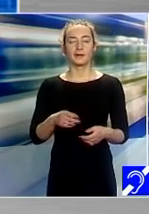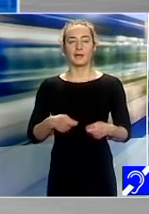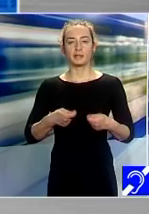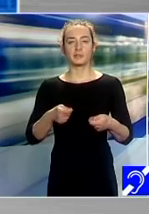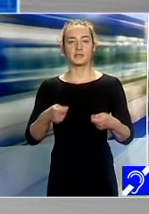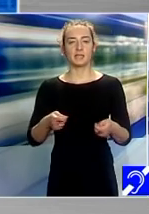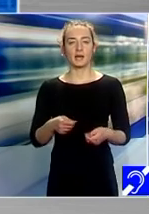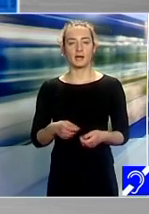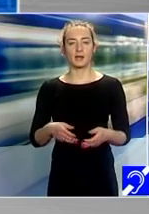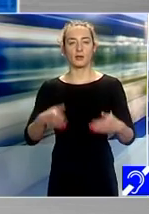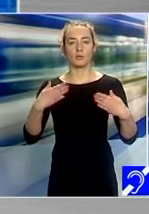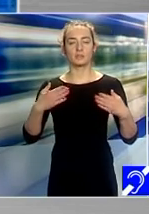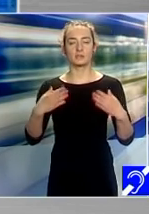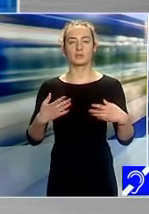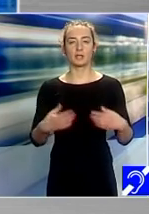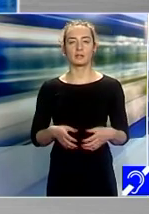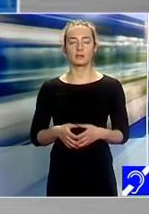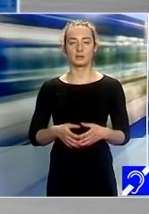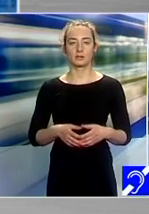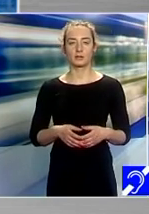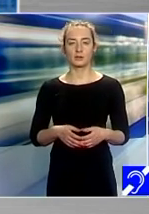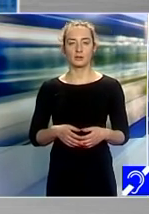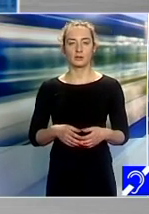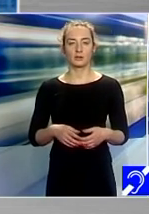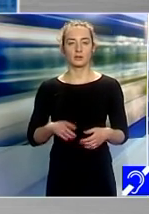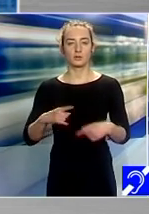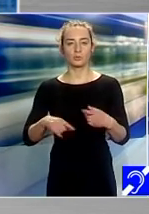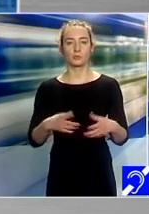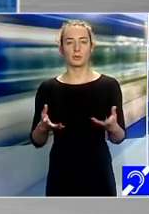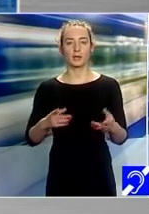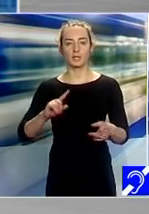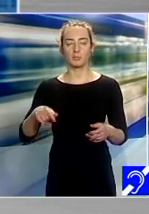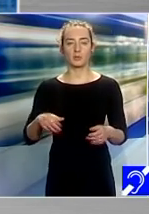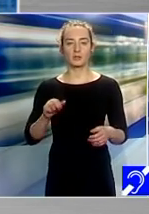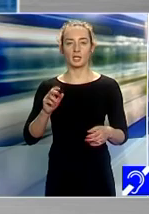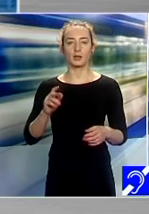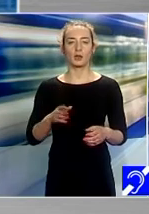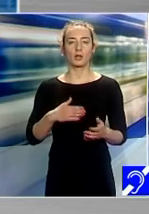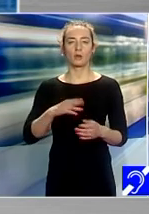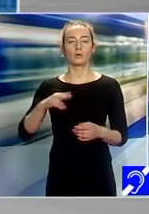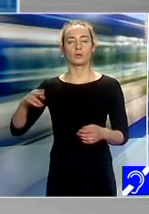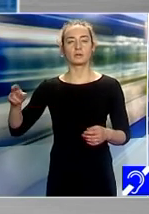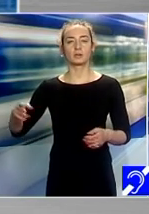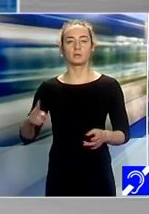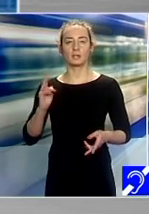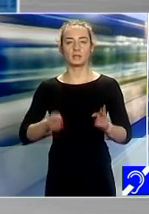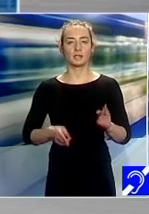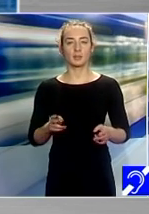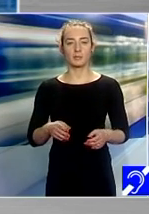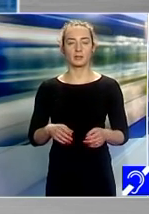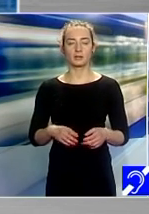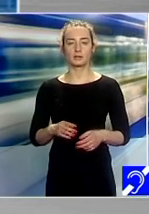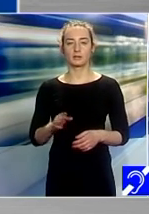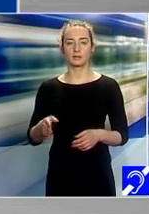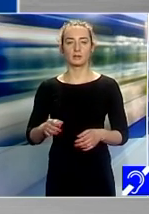absolut necesar să scoți într-un anumit impas, după care el poate să continue tratamentul respectiv în condiții de ambulator.